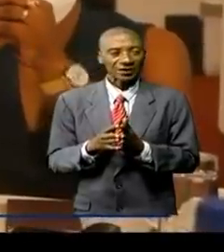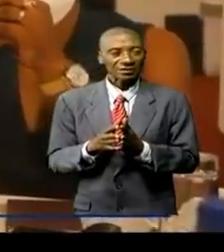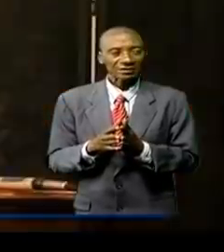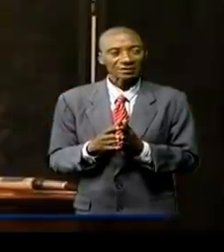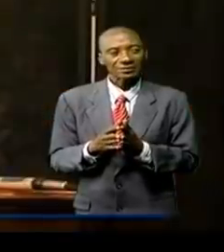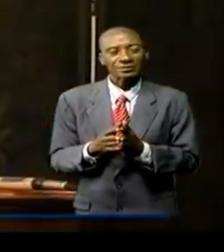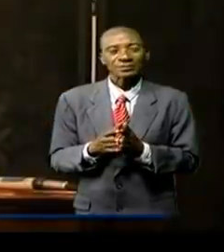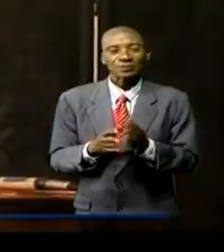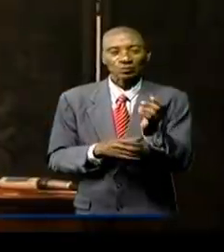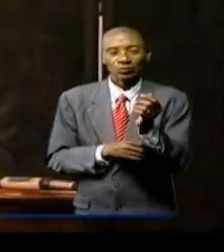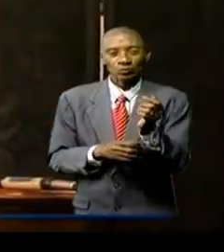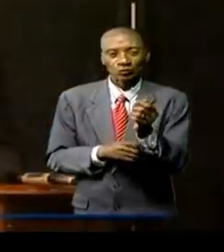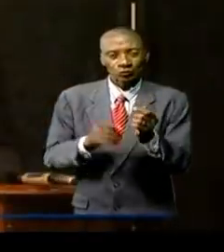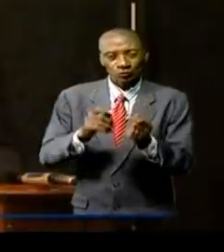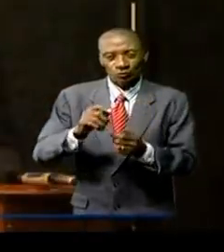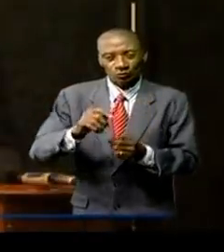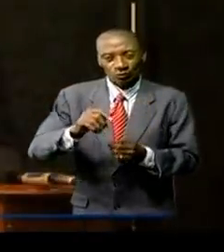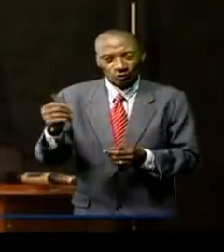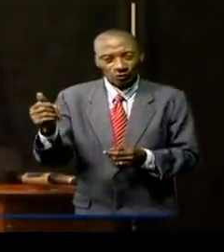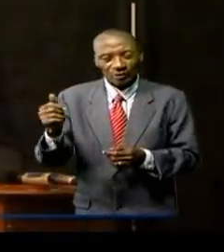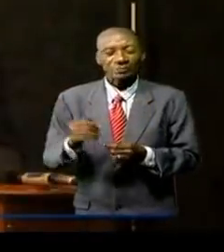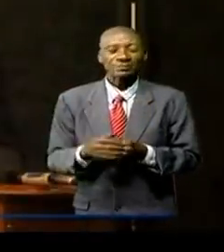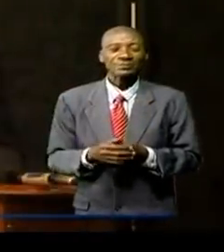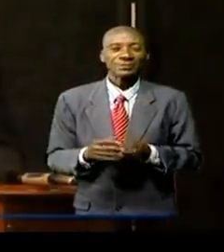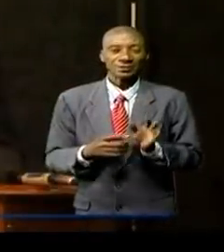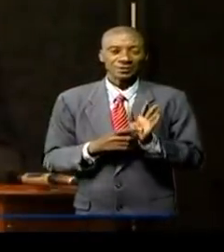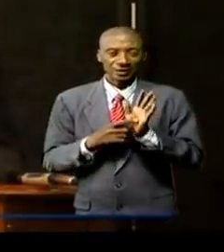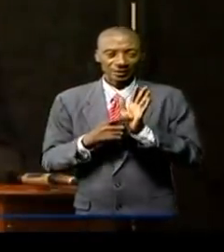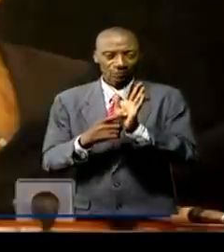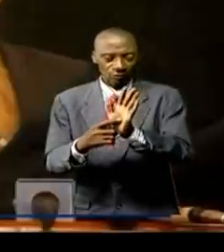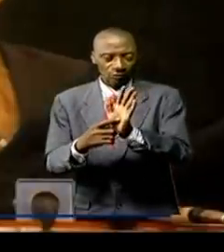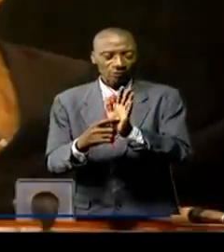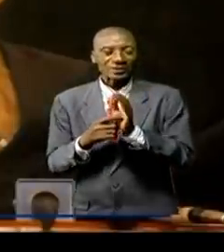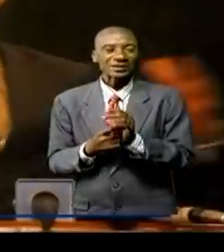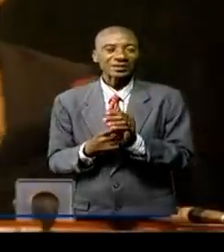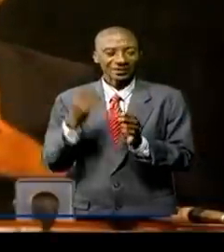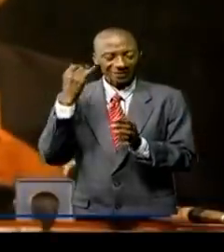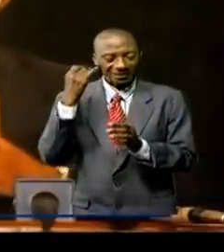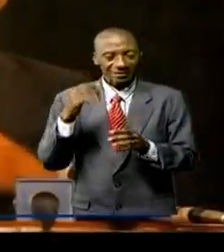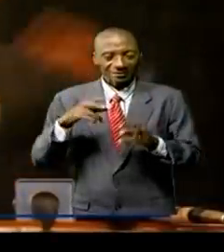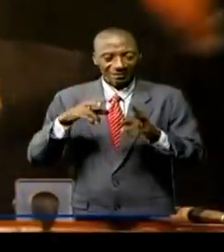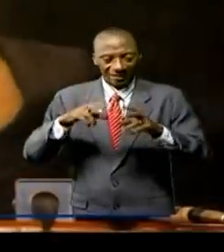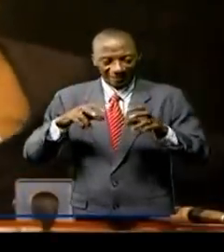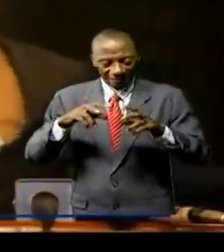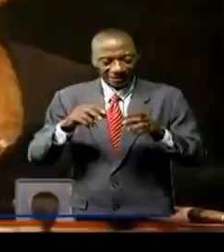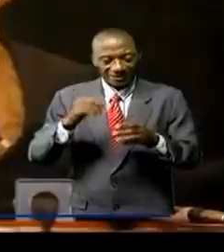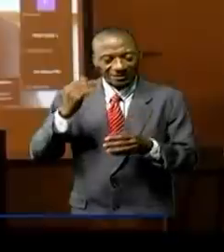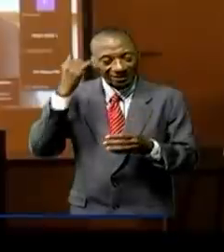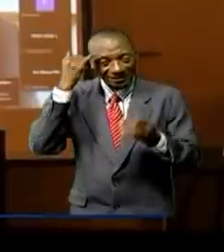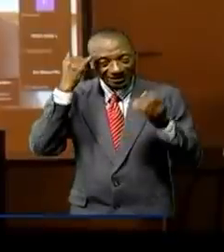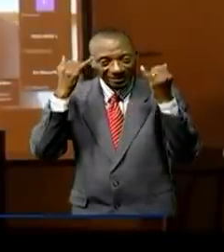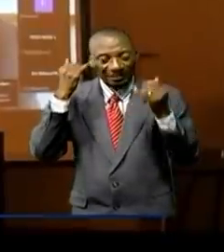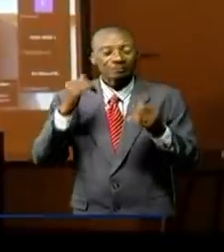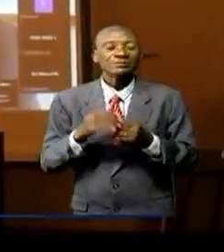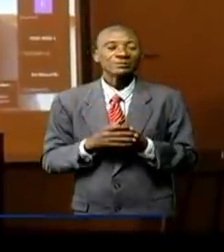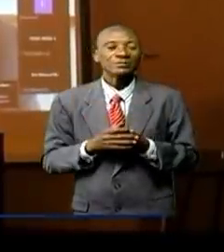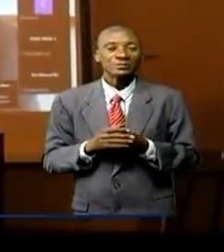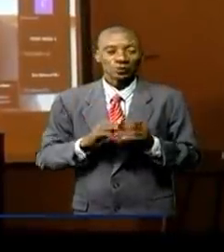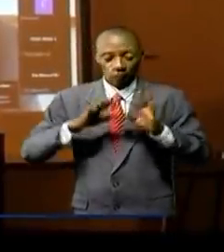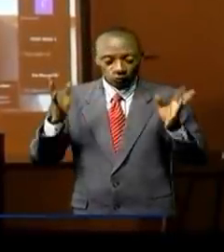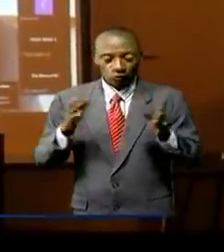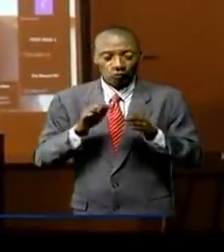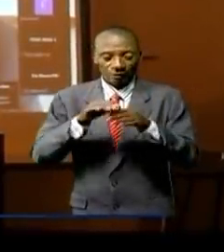Luc Kabunango. Dès la présentation de cette loi, l'analyse du concept sous-traitance, les participants ont posé les